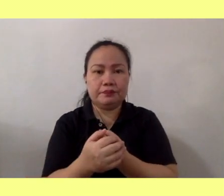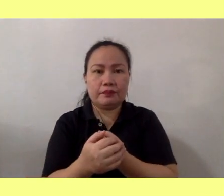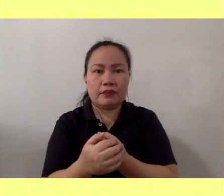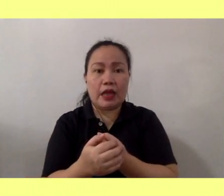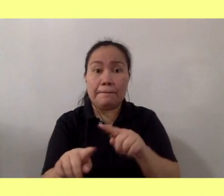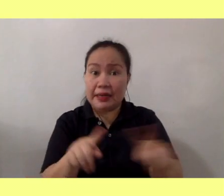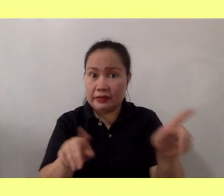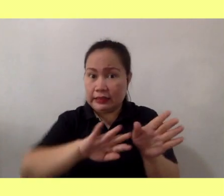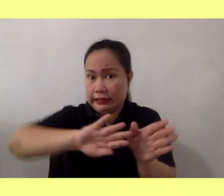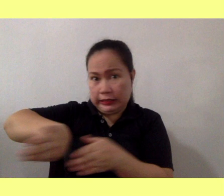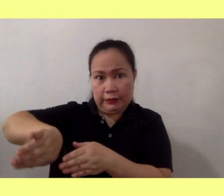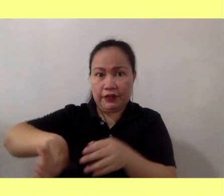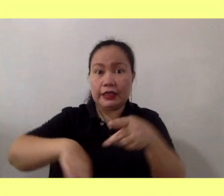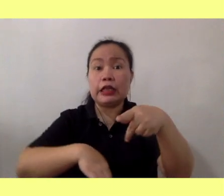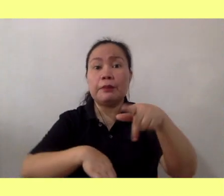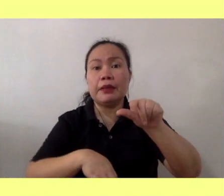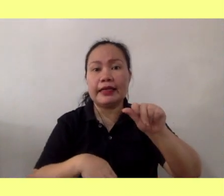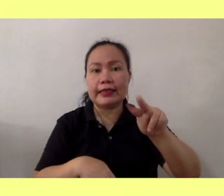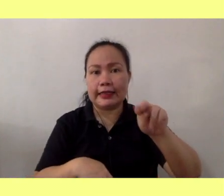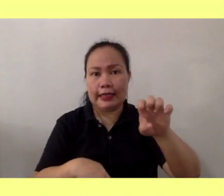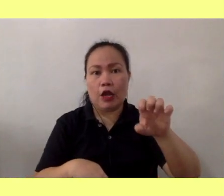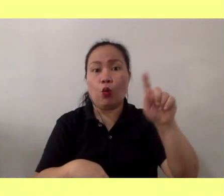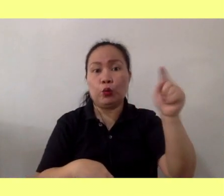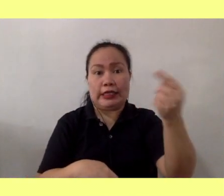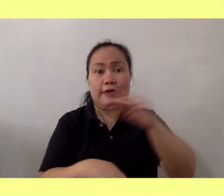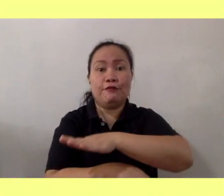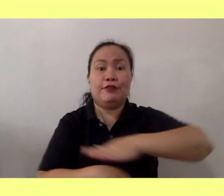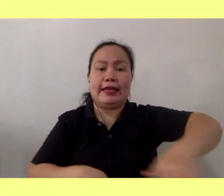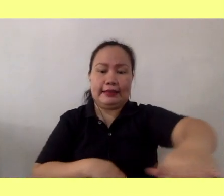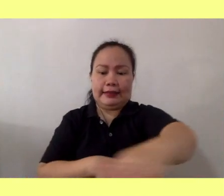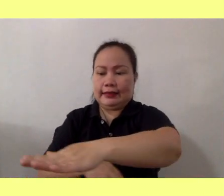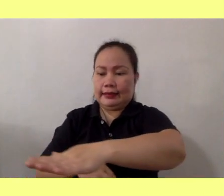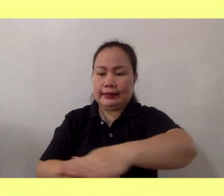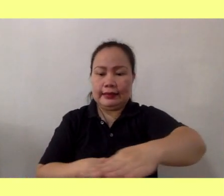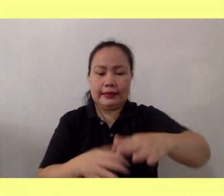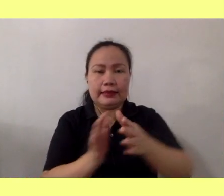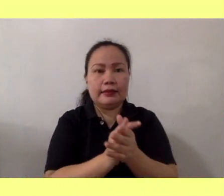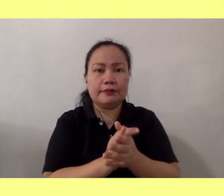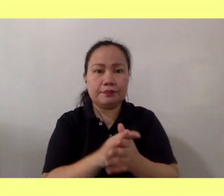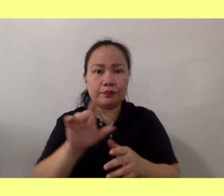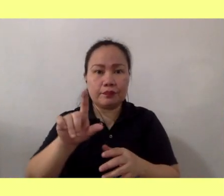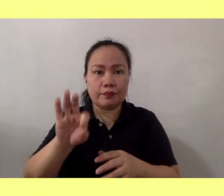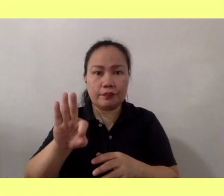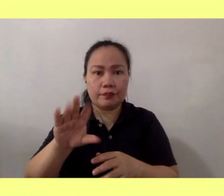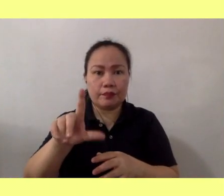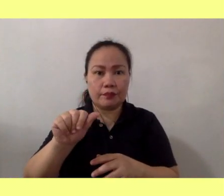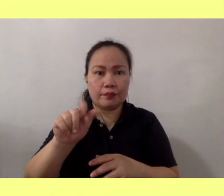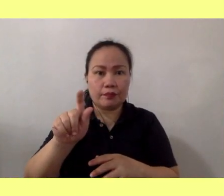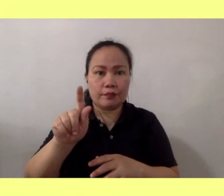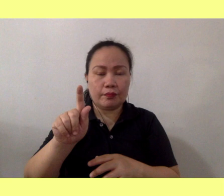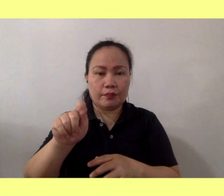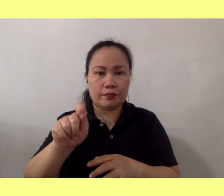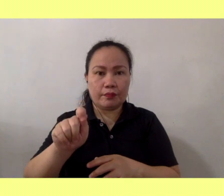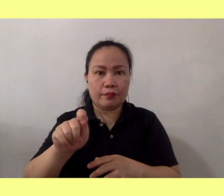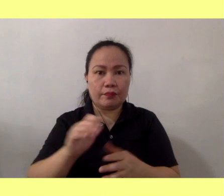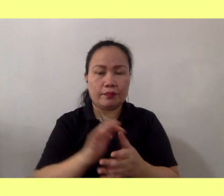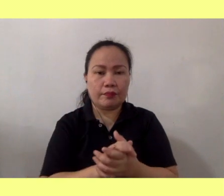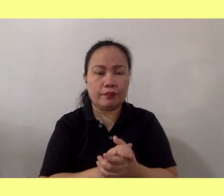a plane, it is a flat surface. Okay, a plane is a flat surface. So,